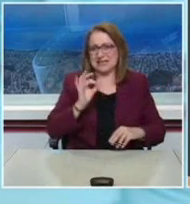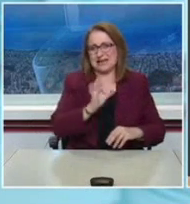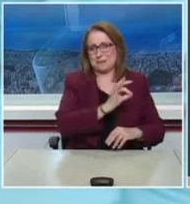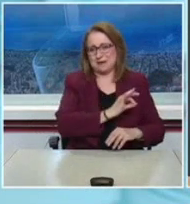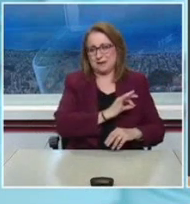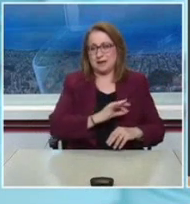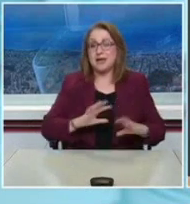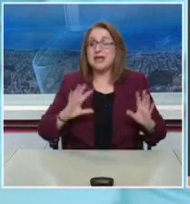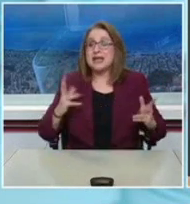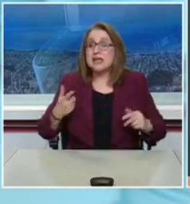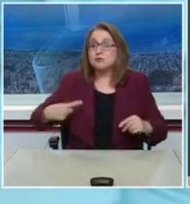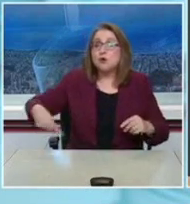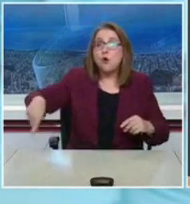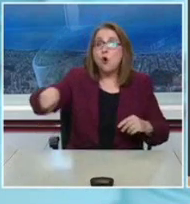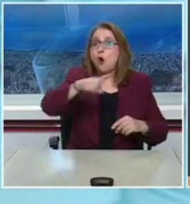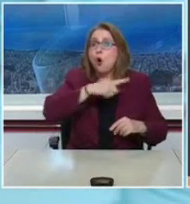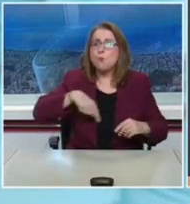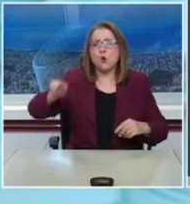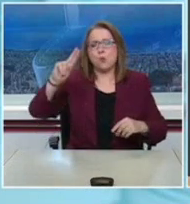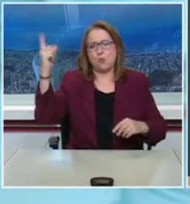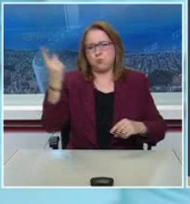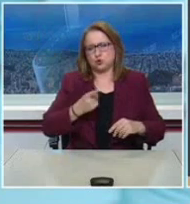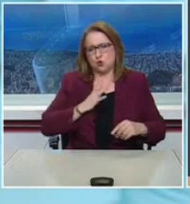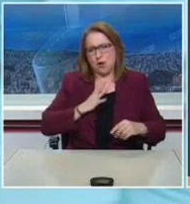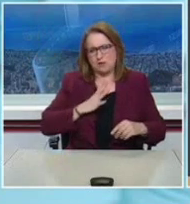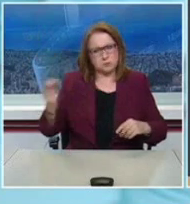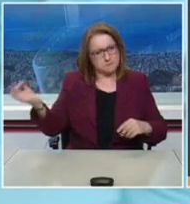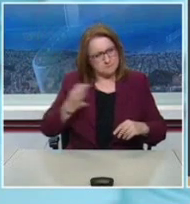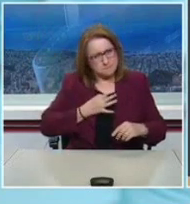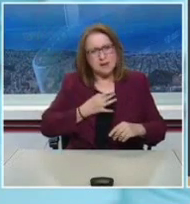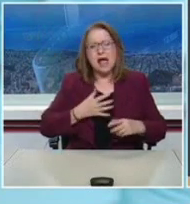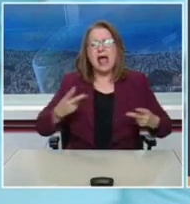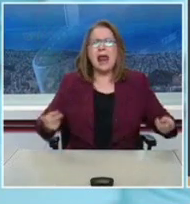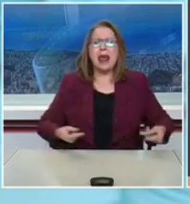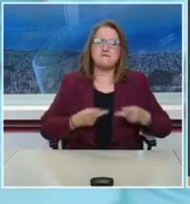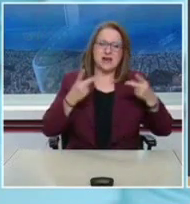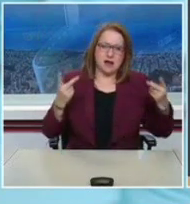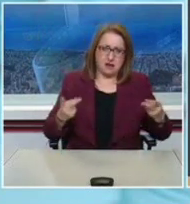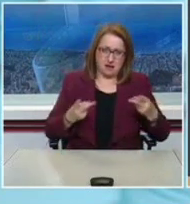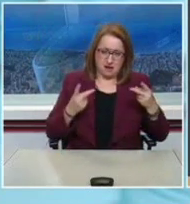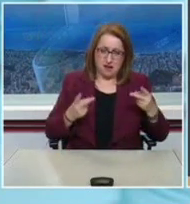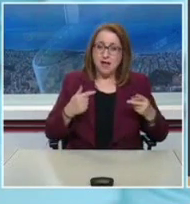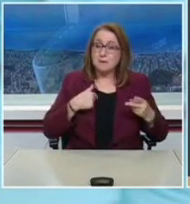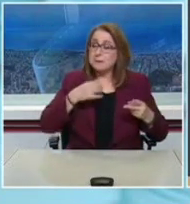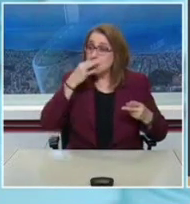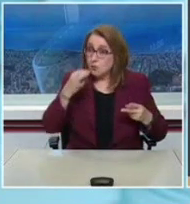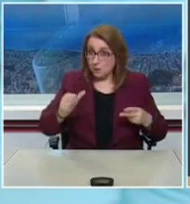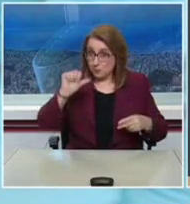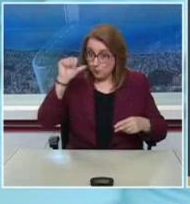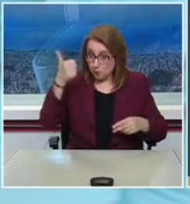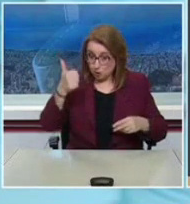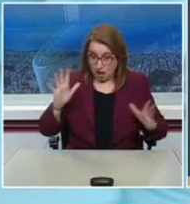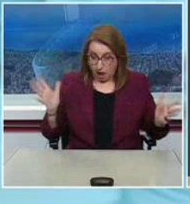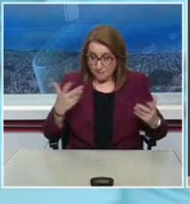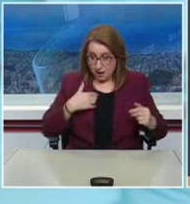συντριπτική πλειοψηφία θα περάσουν την νόσο ελαφρά, θέλω να σας τονίσω κάποια μηνύματα. Πρώτον, να παρακολουθείτε την υγεία